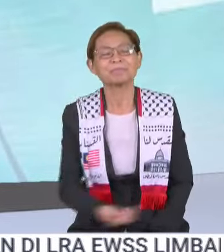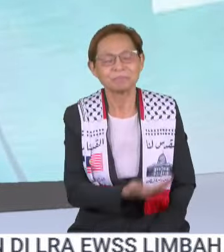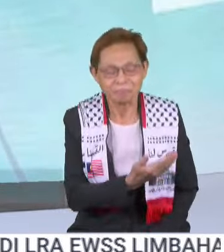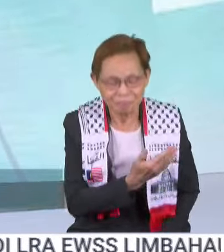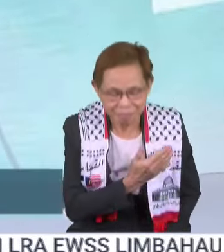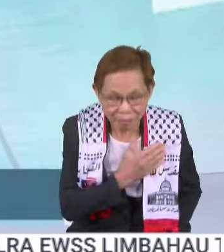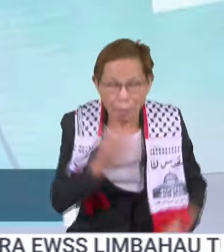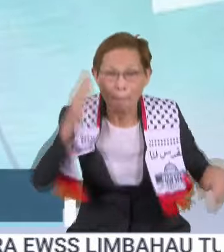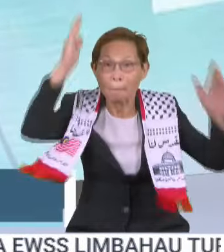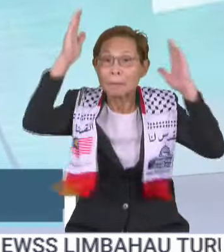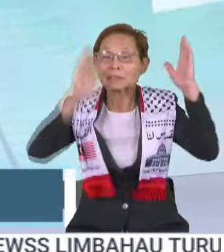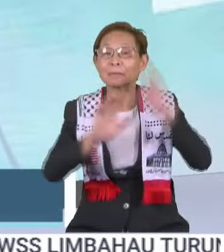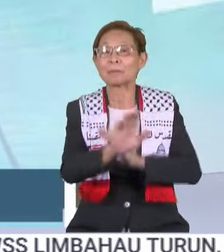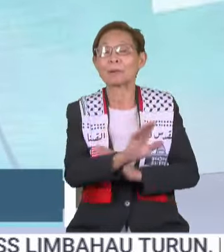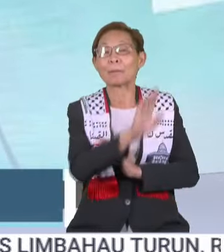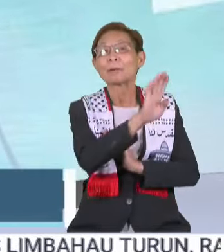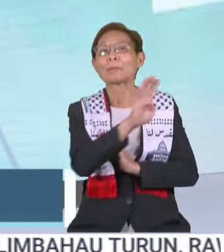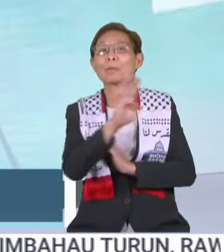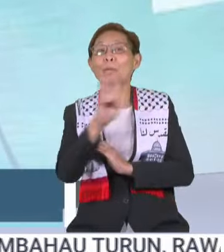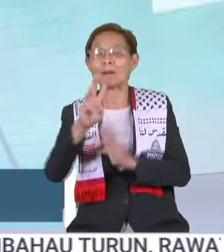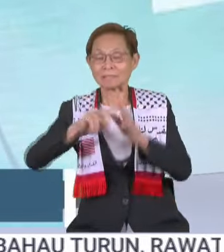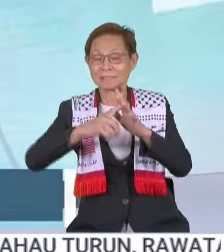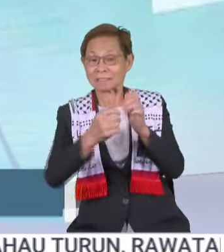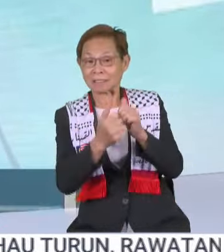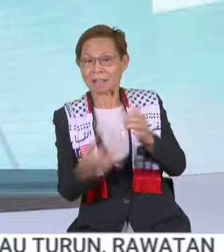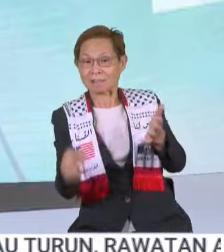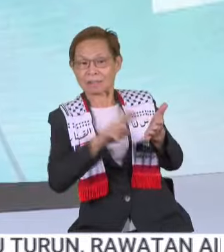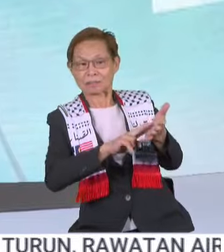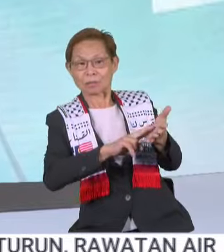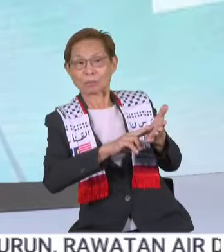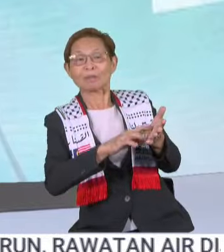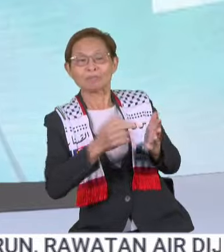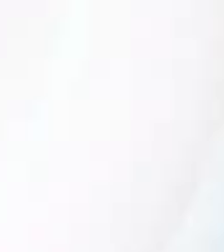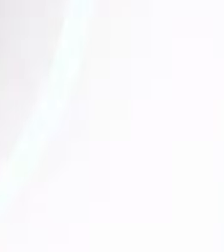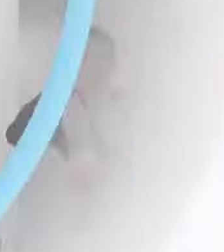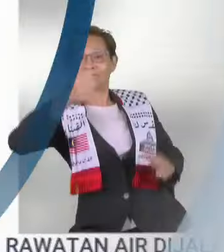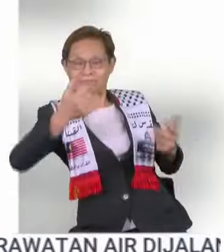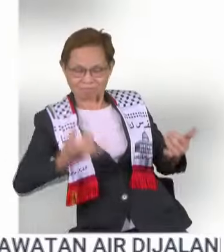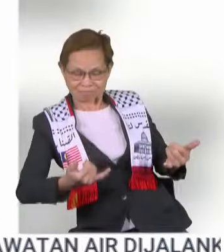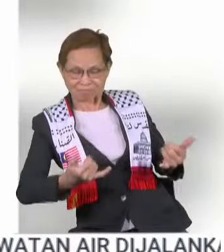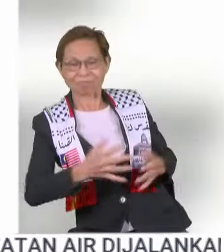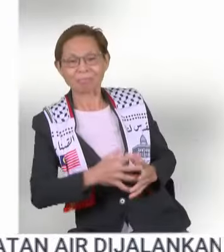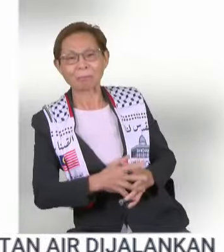Assalamualaikum, salam Malaysia Madani. Berita wilayah dimulakan dengan rangkuman laporan utama.